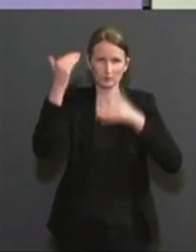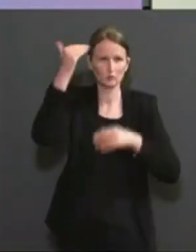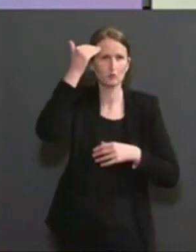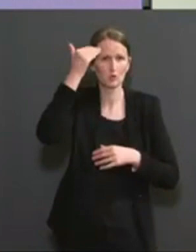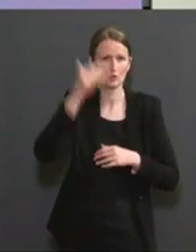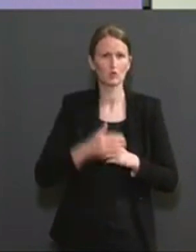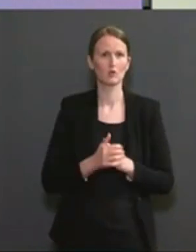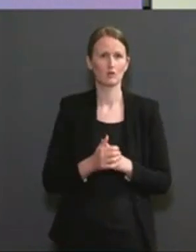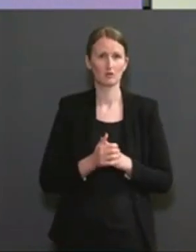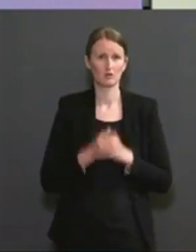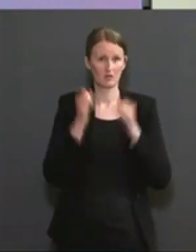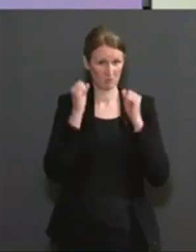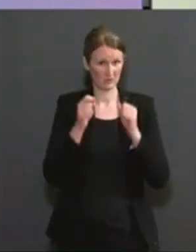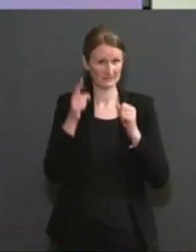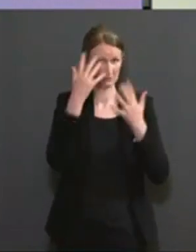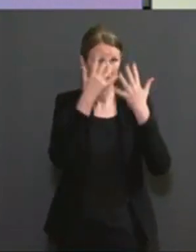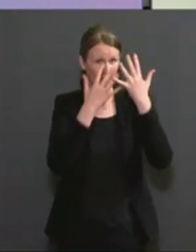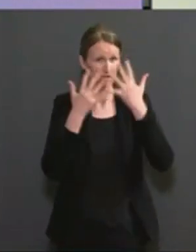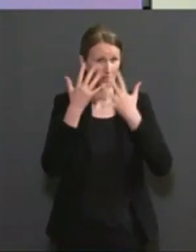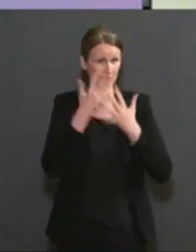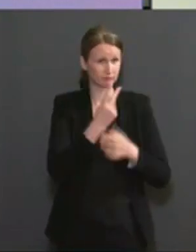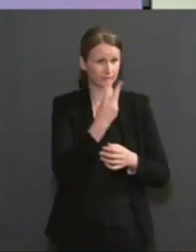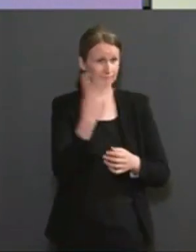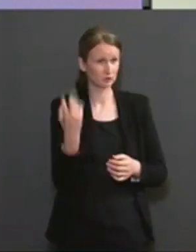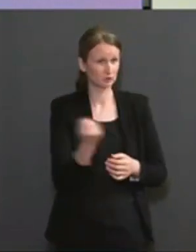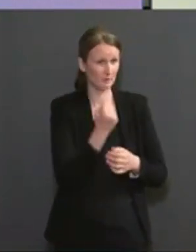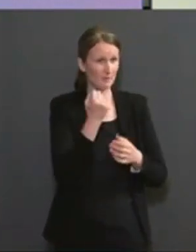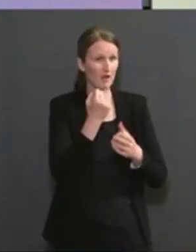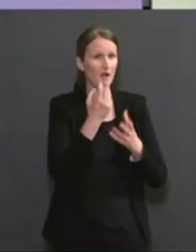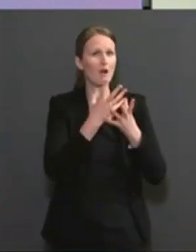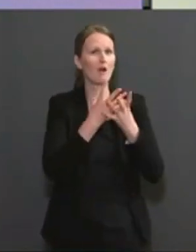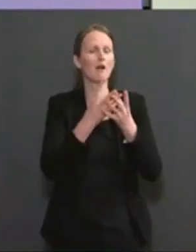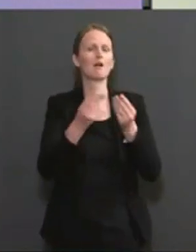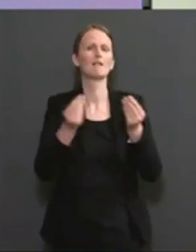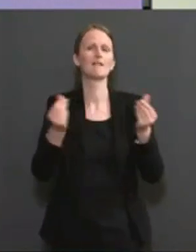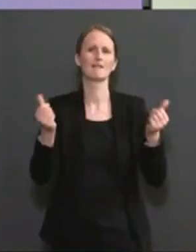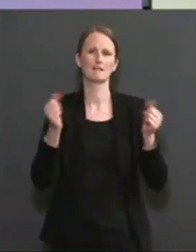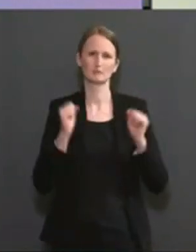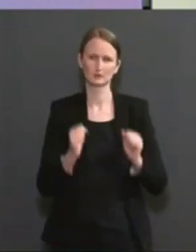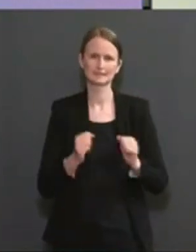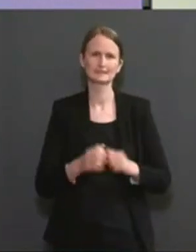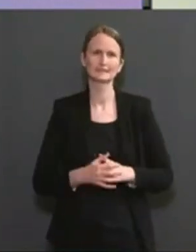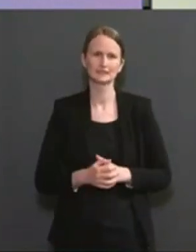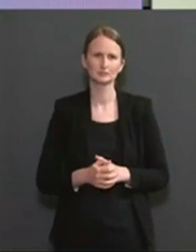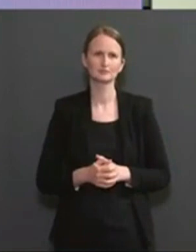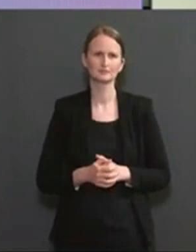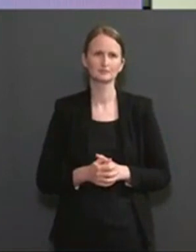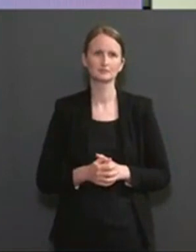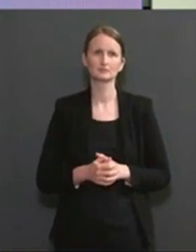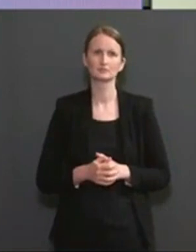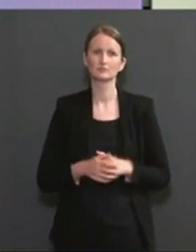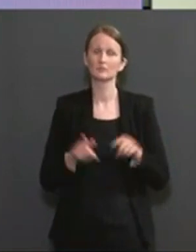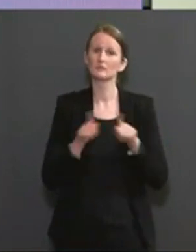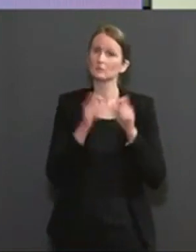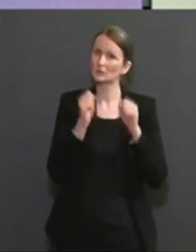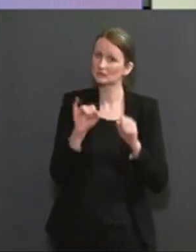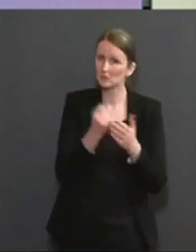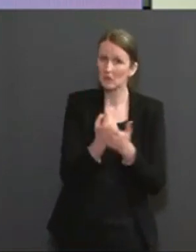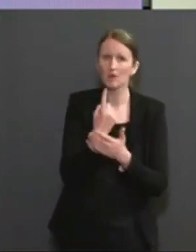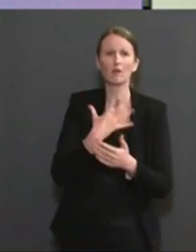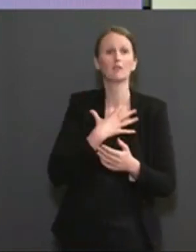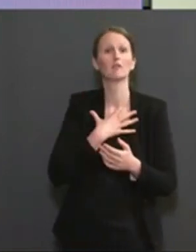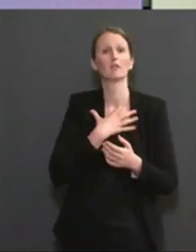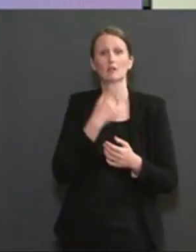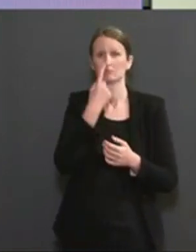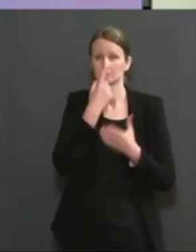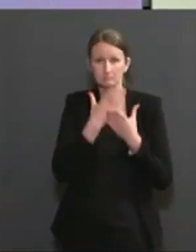dissiper. Et bien sûr, on peut avoir la manifestation relativement typique de perte de l'odorat et du goût qui peut, chez un petit pourcentage des